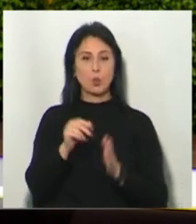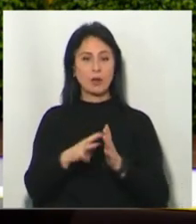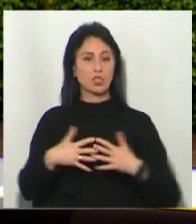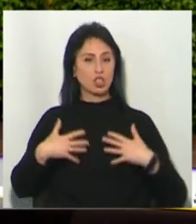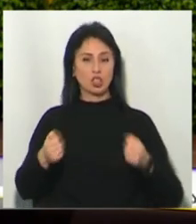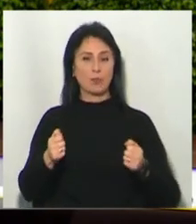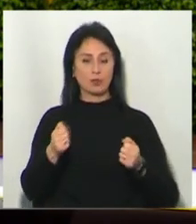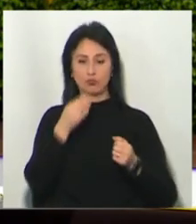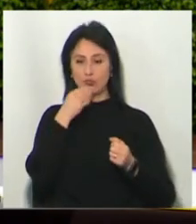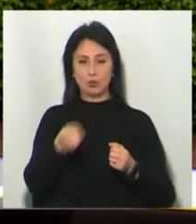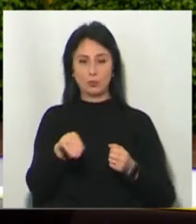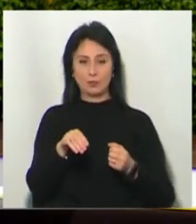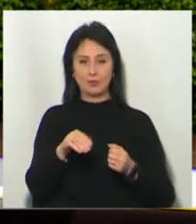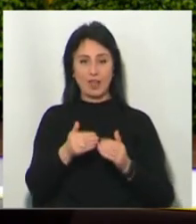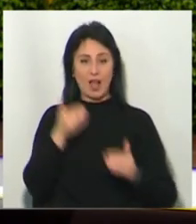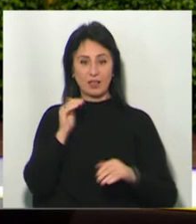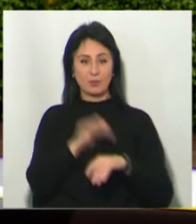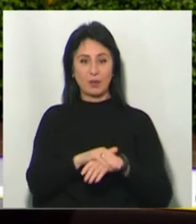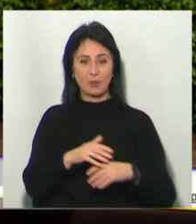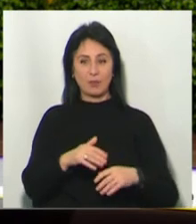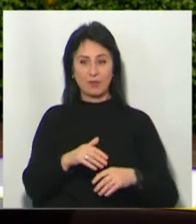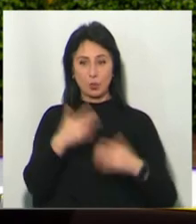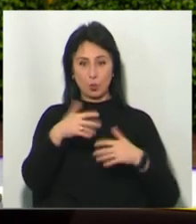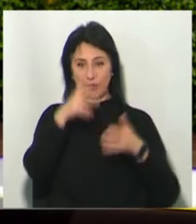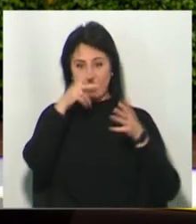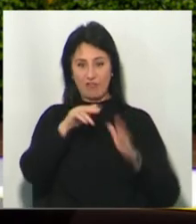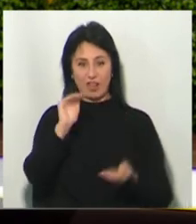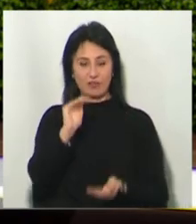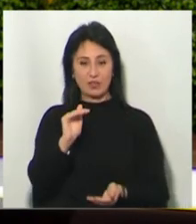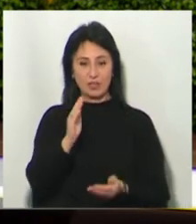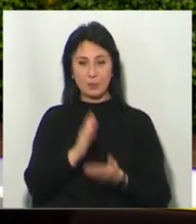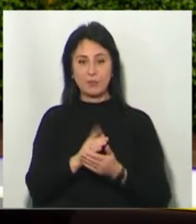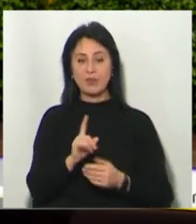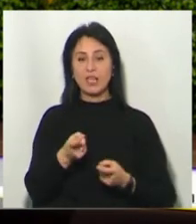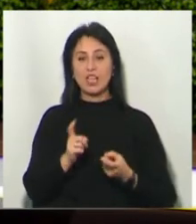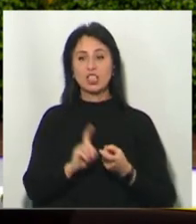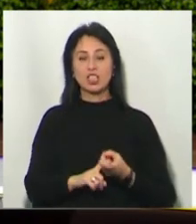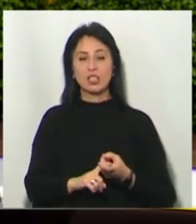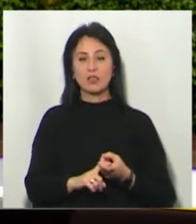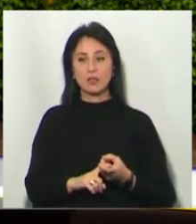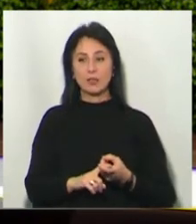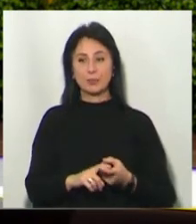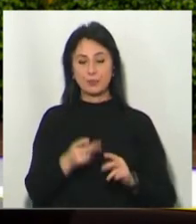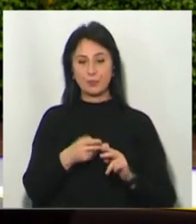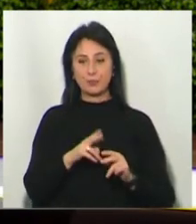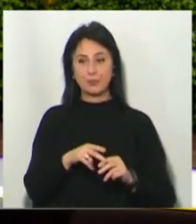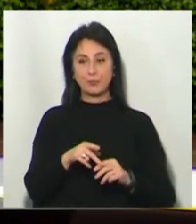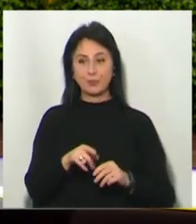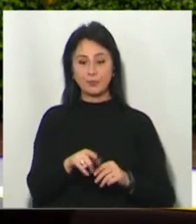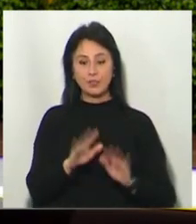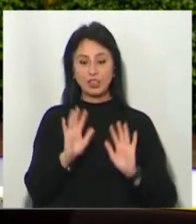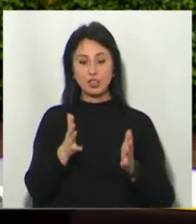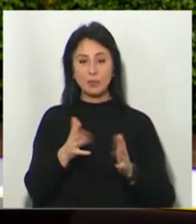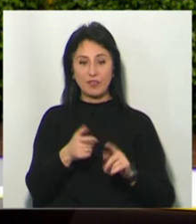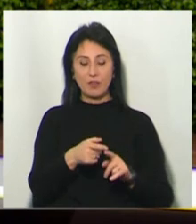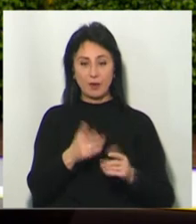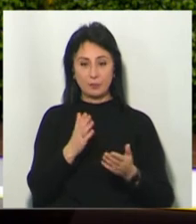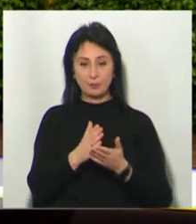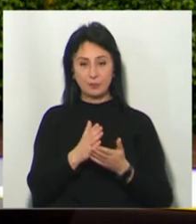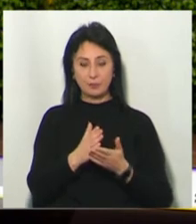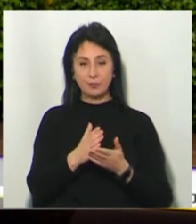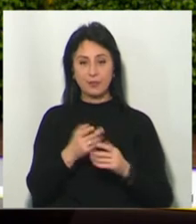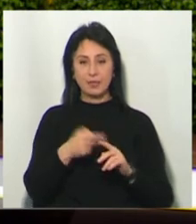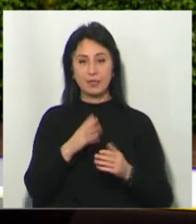სრულფასოვანი, ჯანმრთელი და რათვისა უკვე. Რაც შეეხება ამ არსებულ შემთხვევასთან